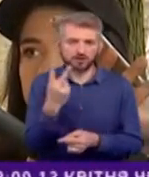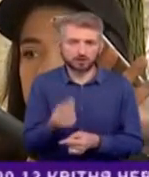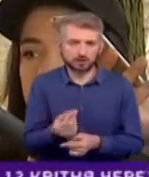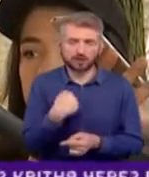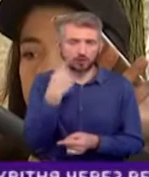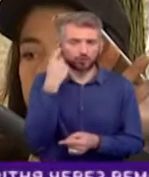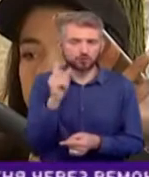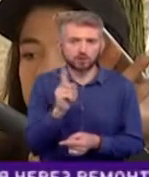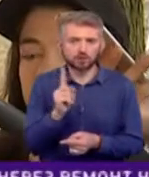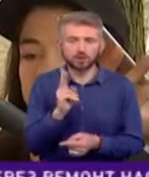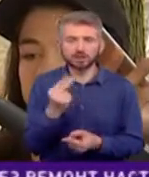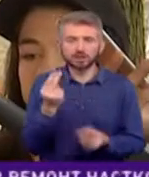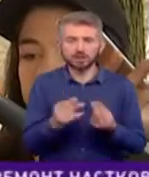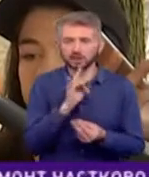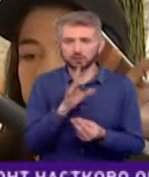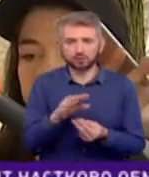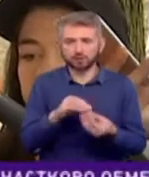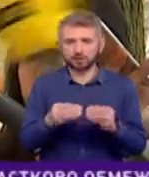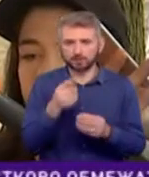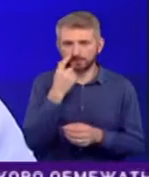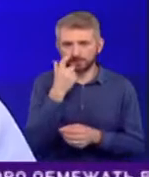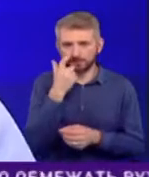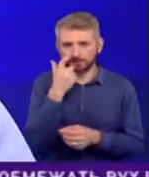що в ігрі не буде кадрових проблем.